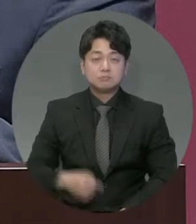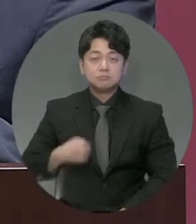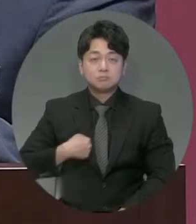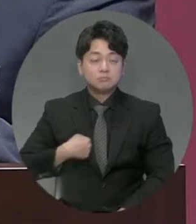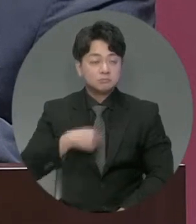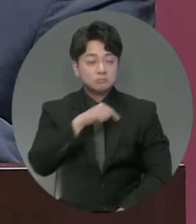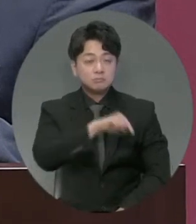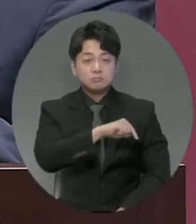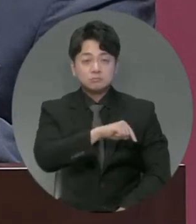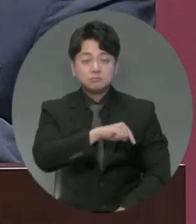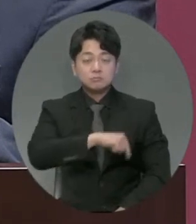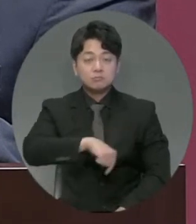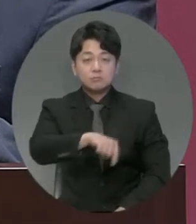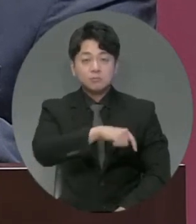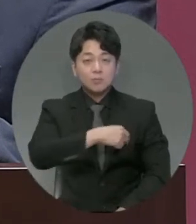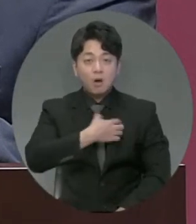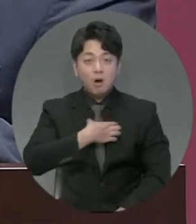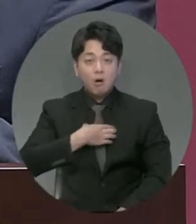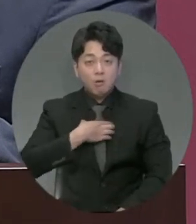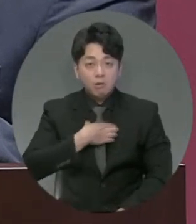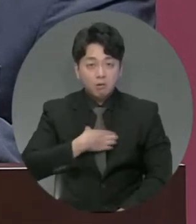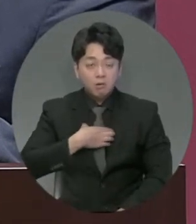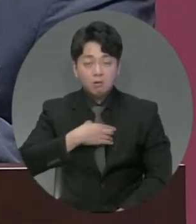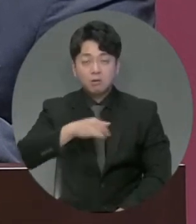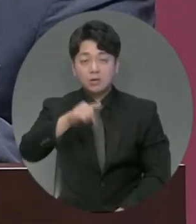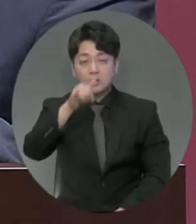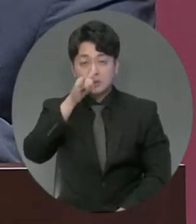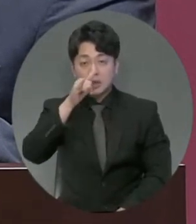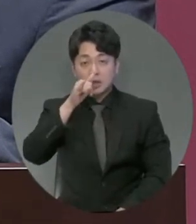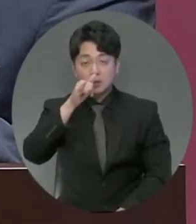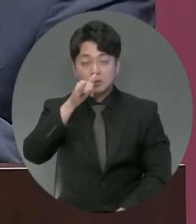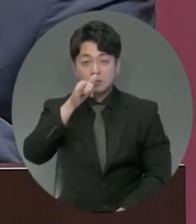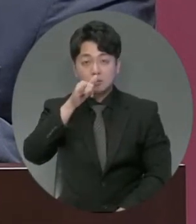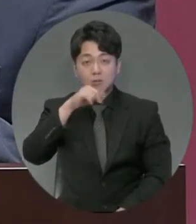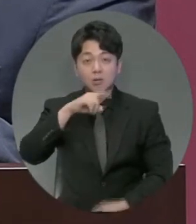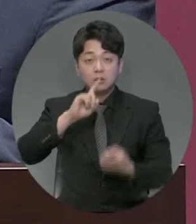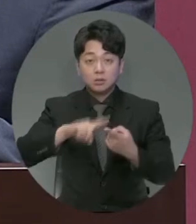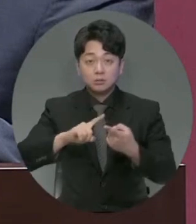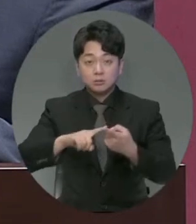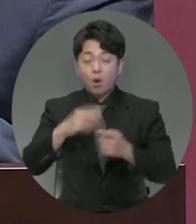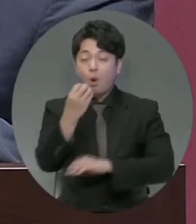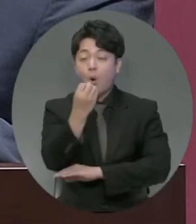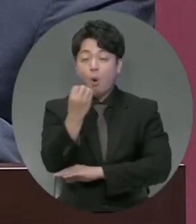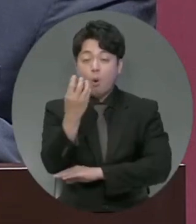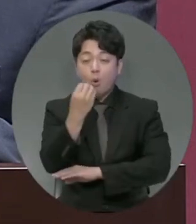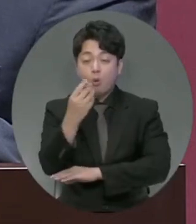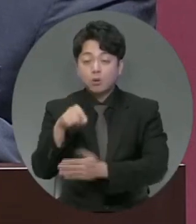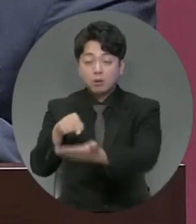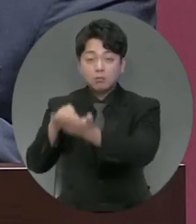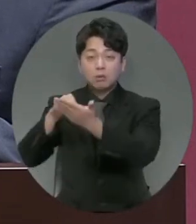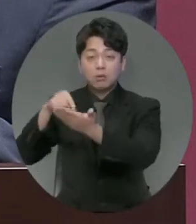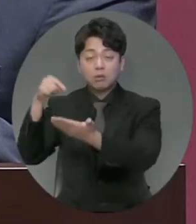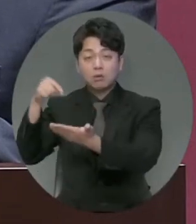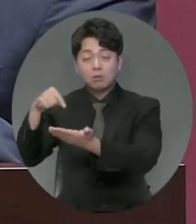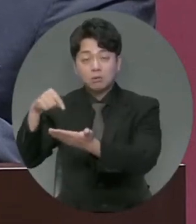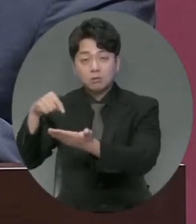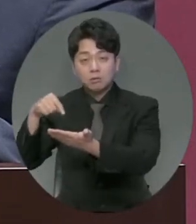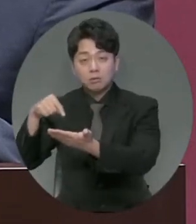많은 언론들이나 이런 또 많은 분들이 그게 반드시 지금이